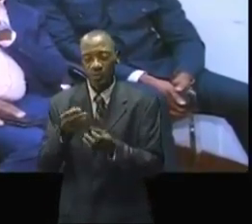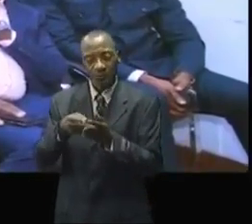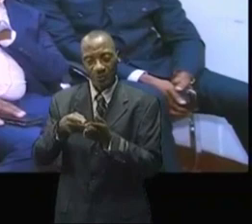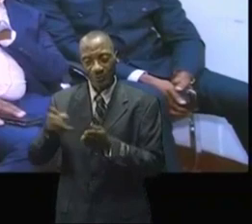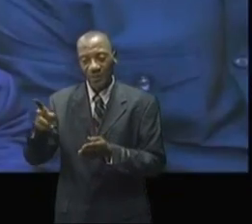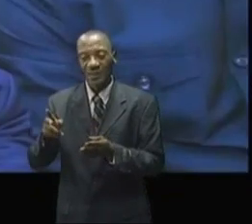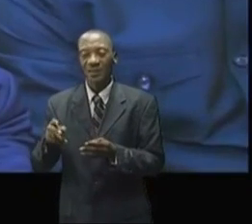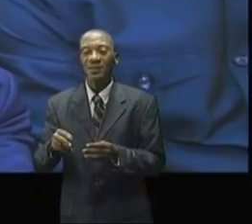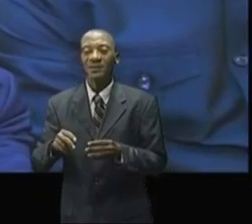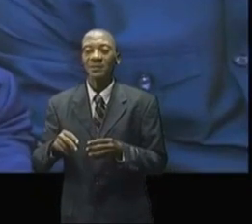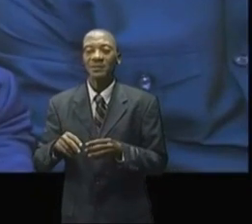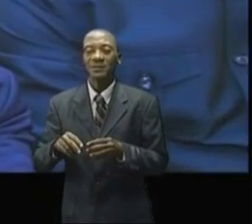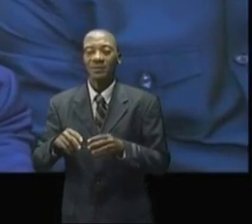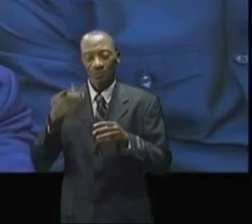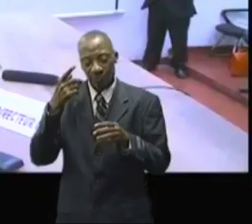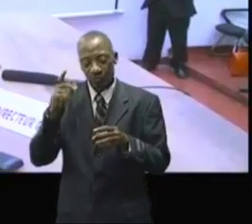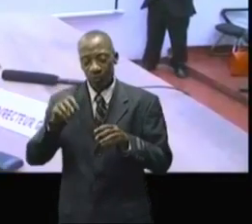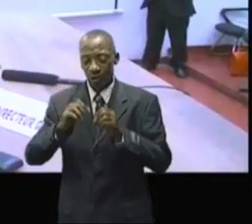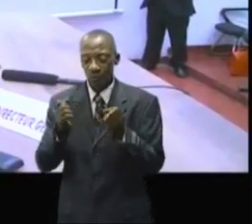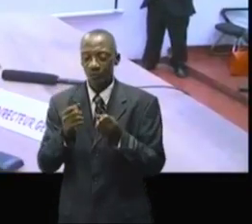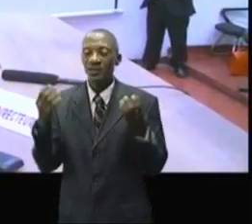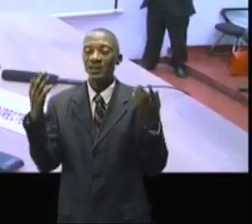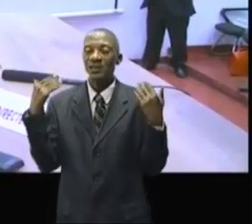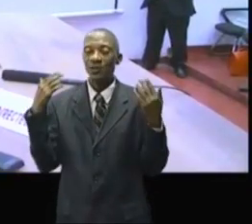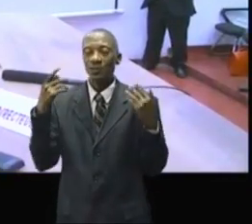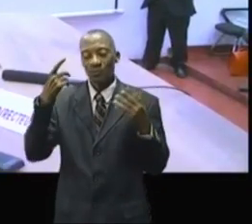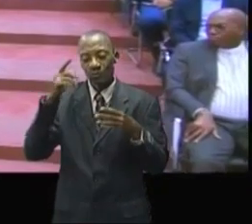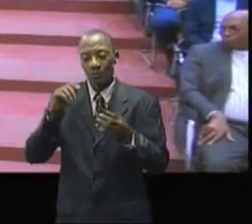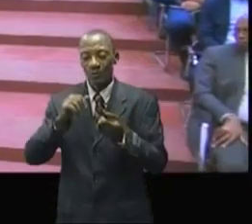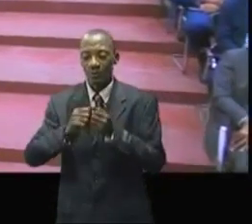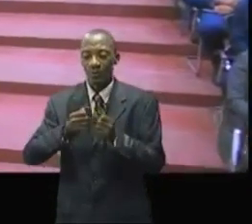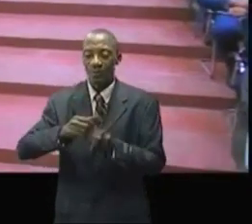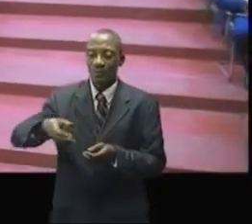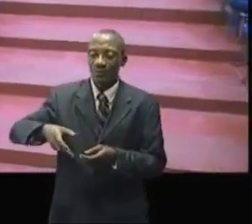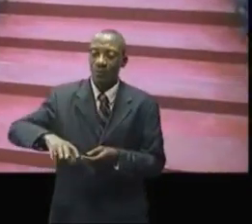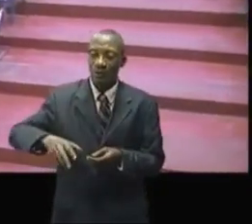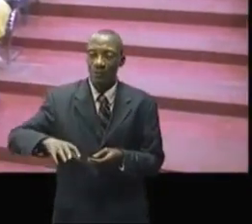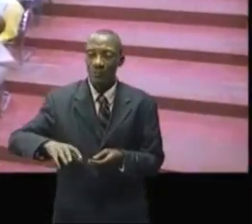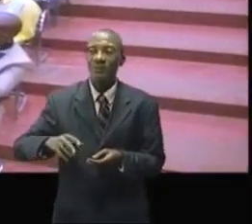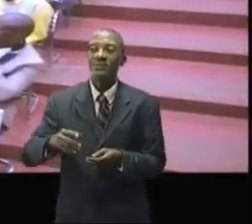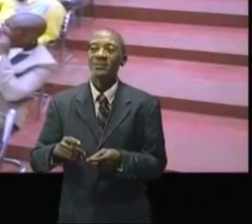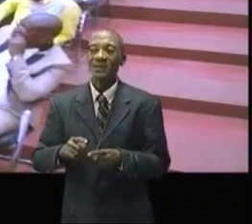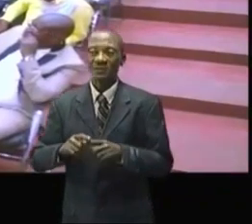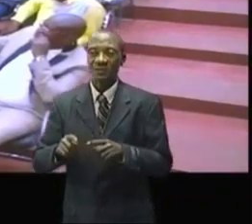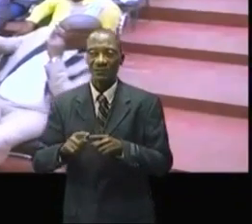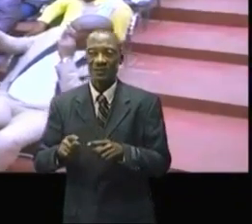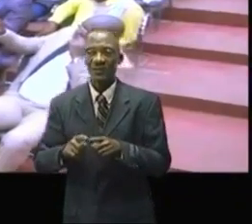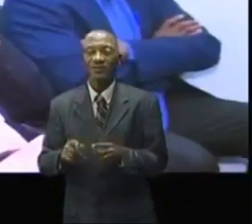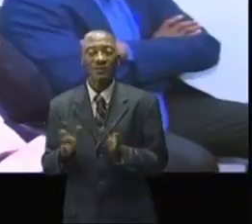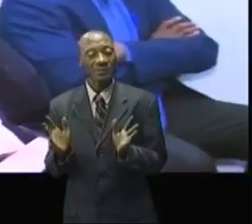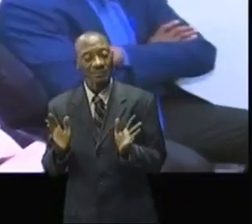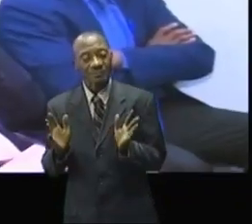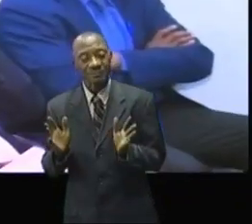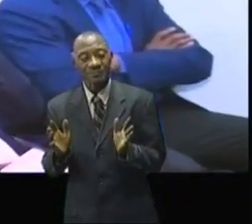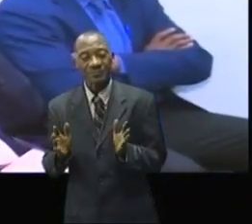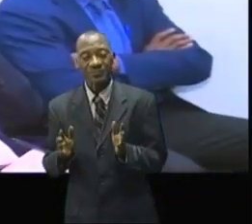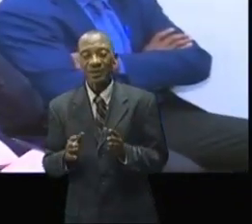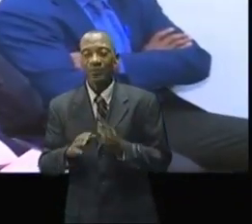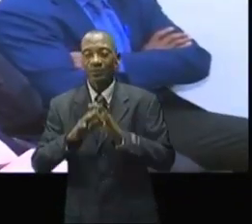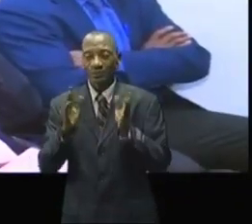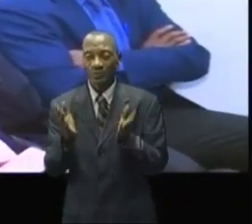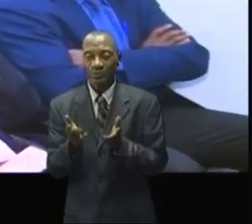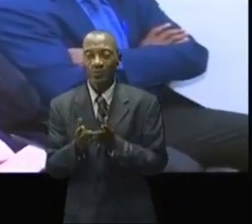digital de paiement par banque avec la TMB, Robank, EcoBank et Equity BCDC et par Mobile Money à